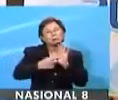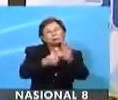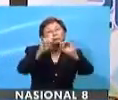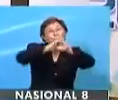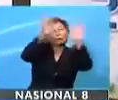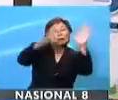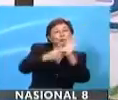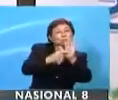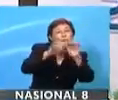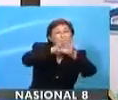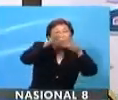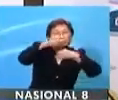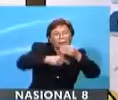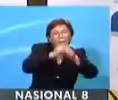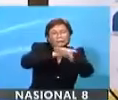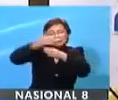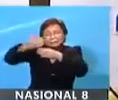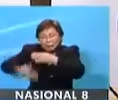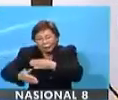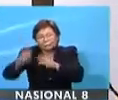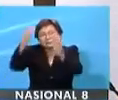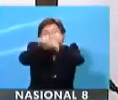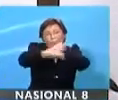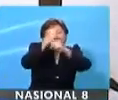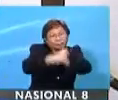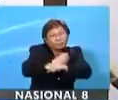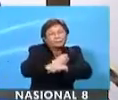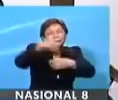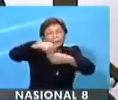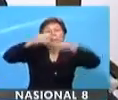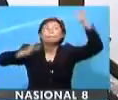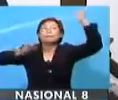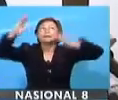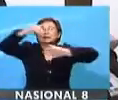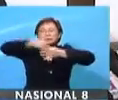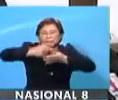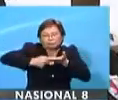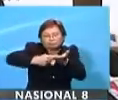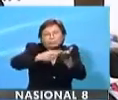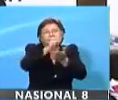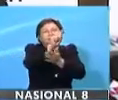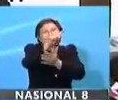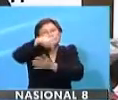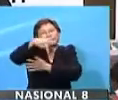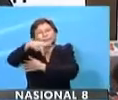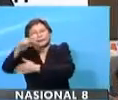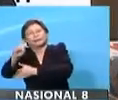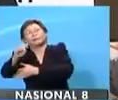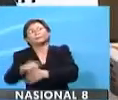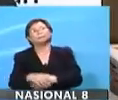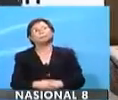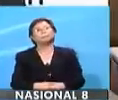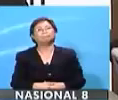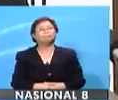jelas mengenai penyelesaian kepada cabaran-cabaran domestik dalam rundingan TPPA.